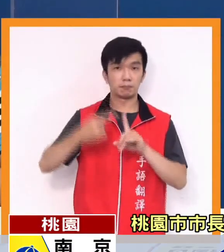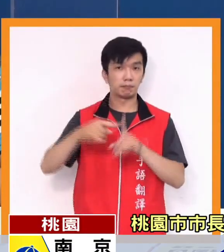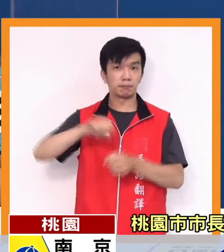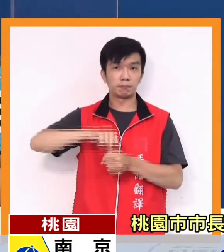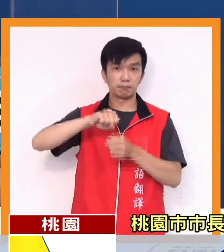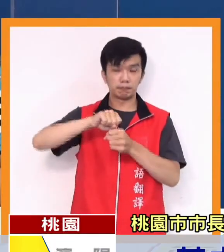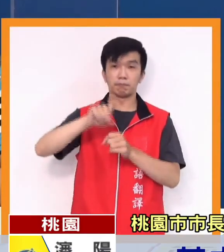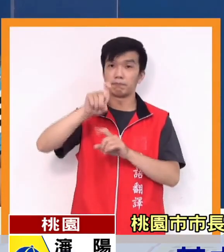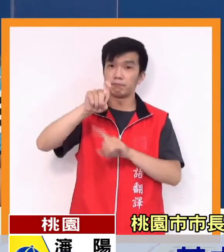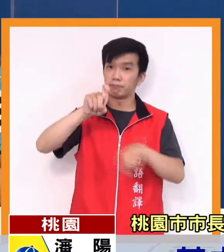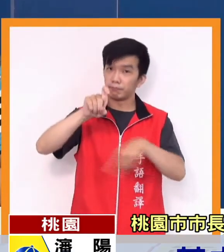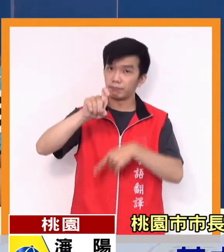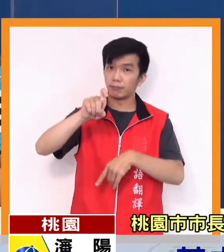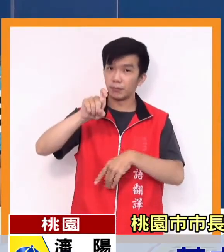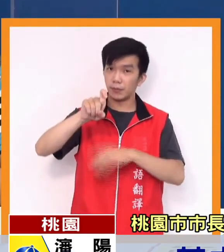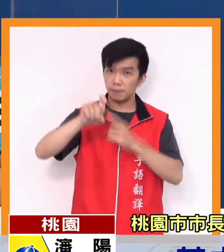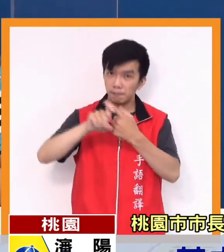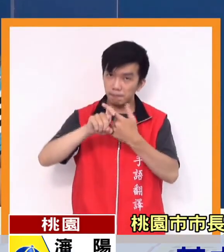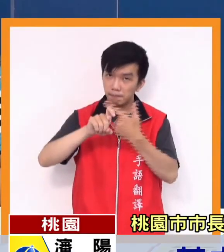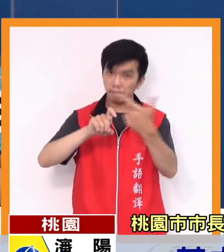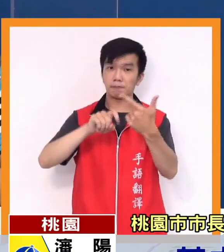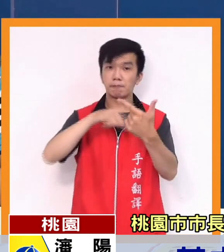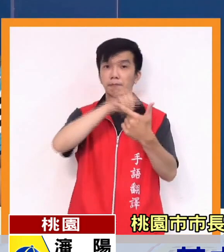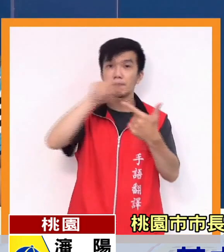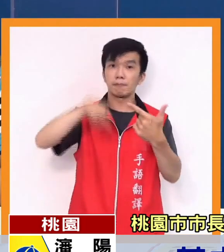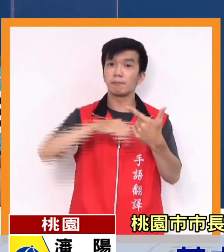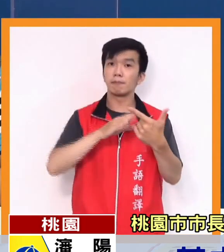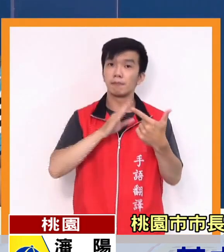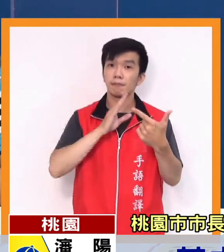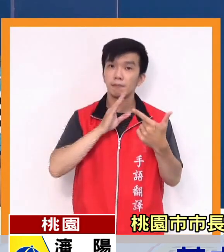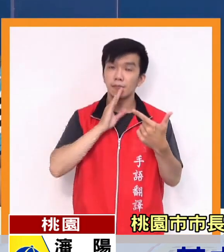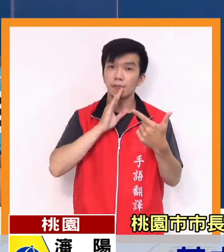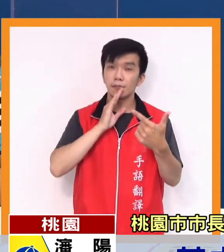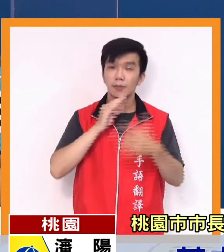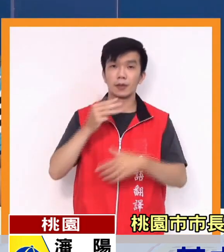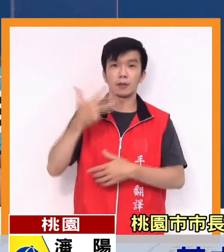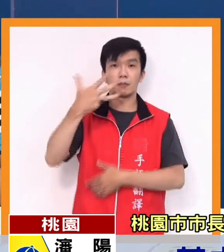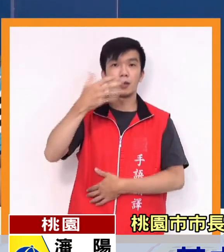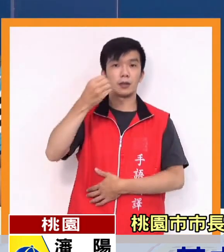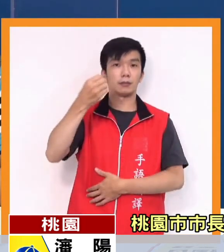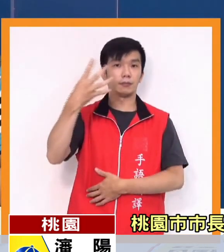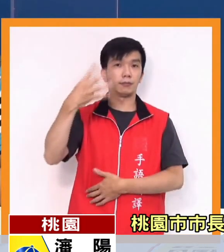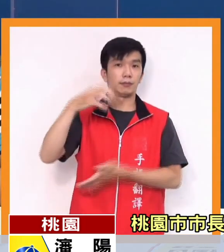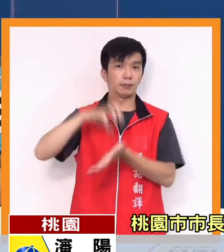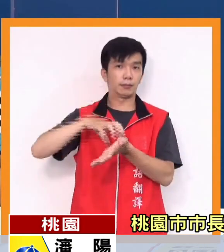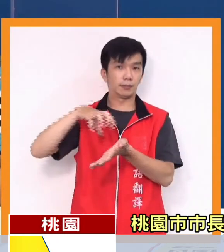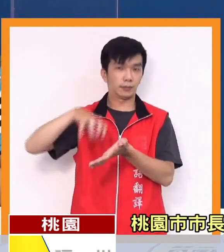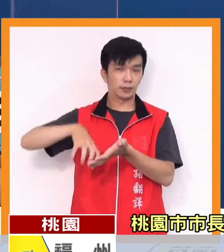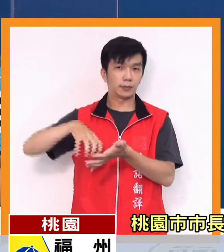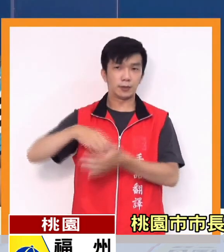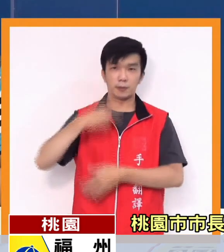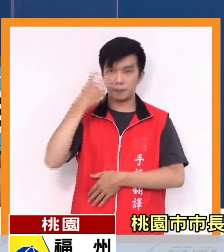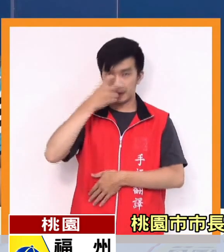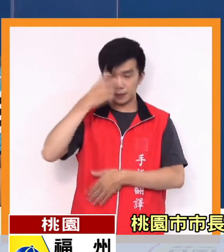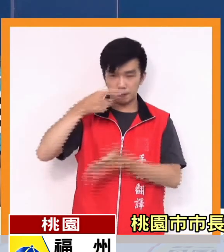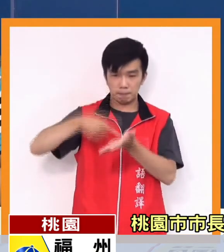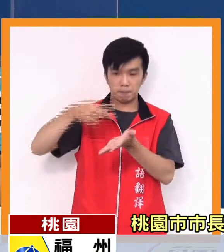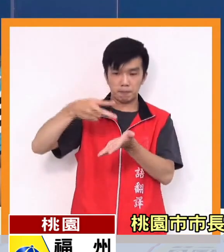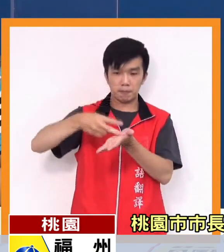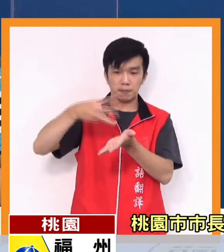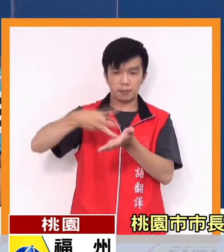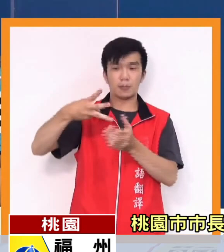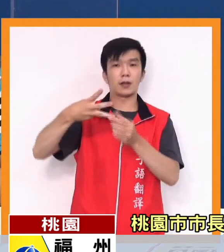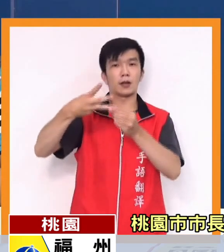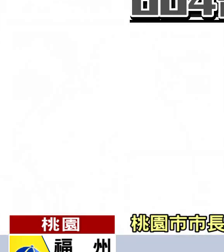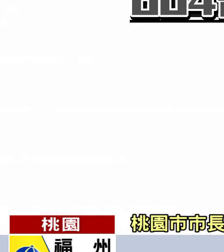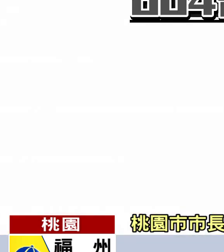案，其中有六个就是在这个八零四医院这个三采才采检出来